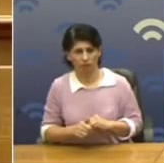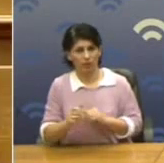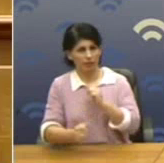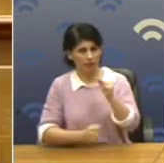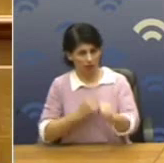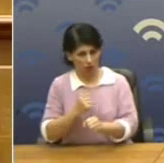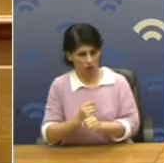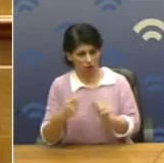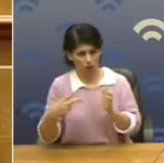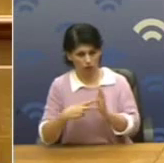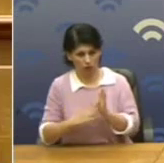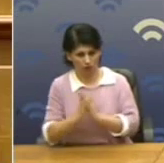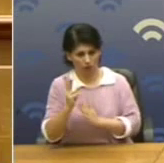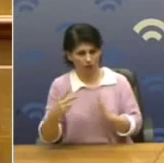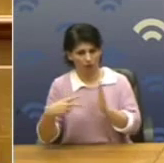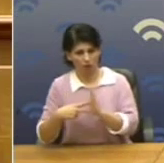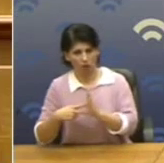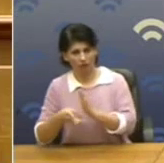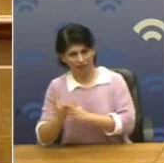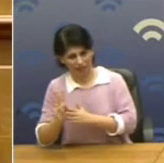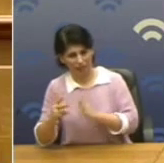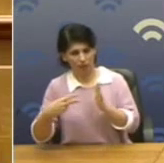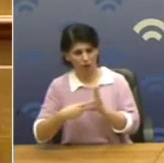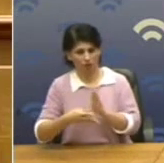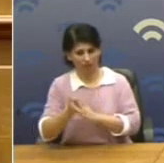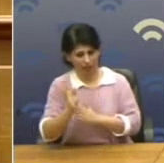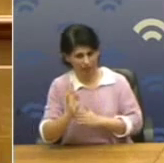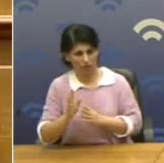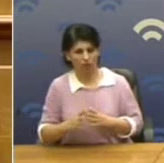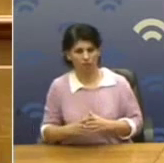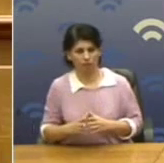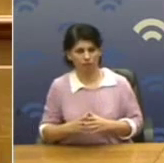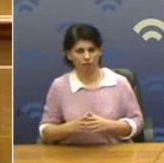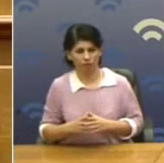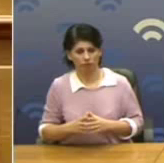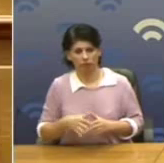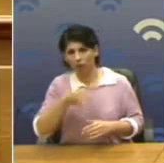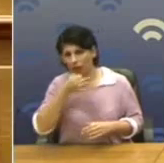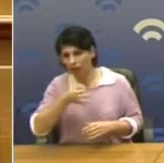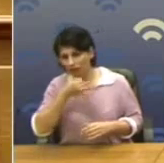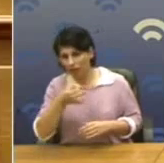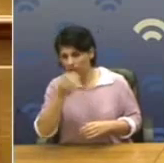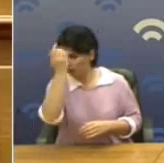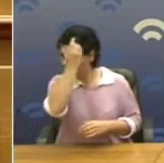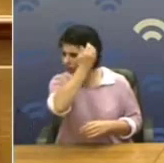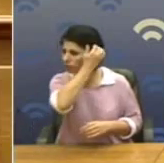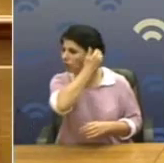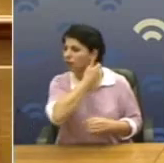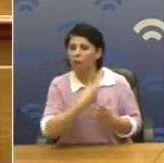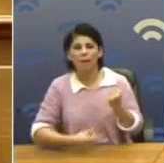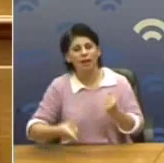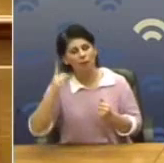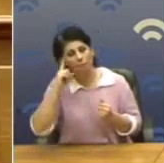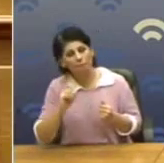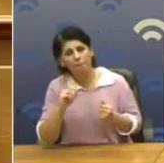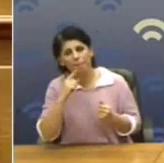2012, 2013, 2014 και αναφερθήκατε με έλλειψη επίγνωσης για το τι συνέβη